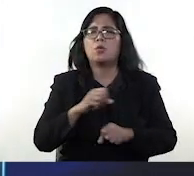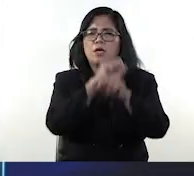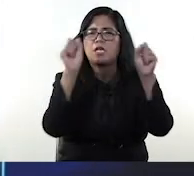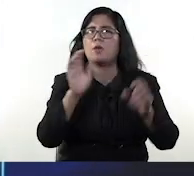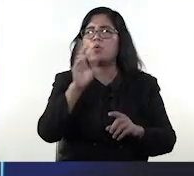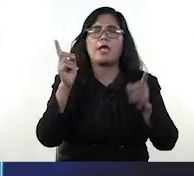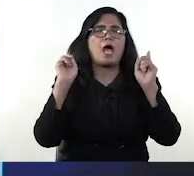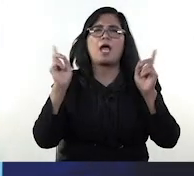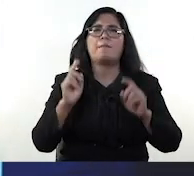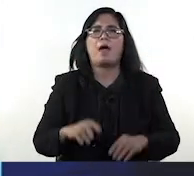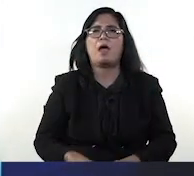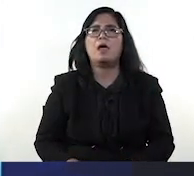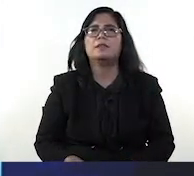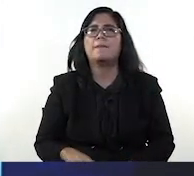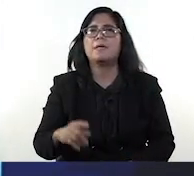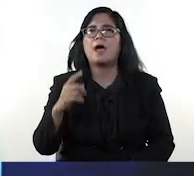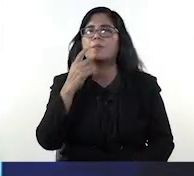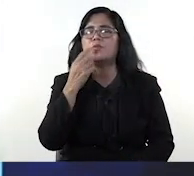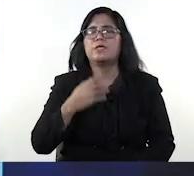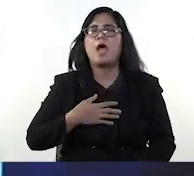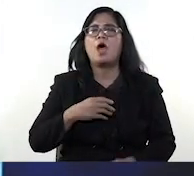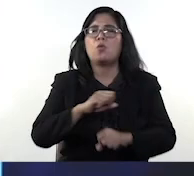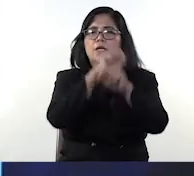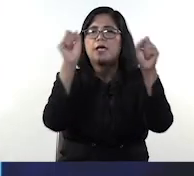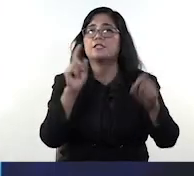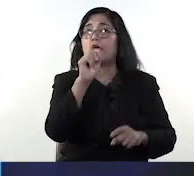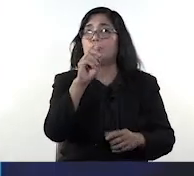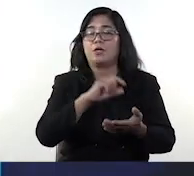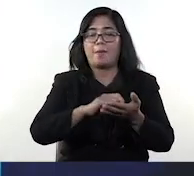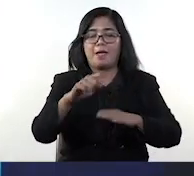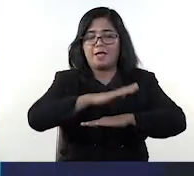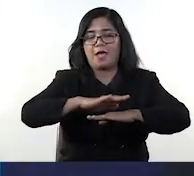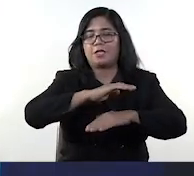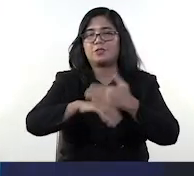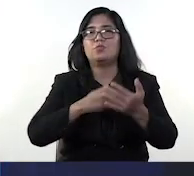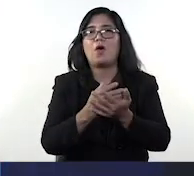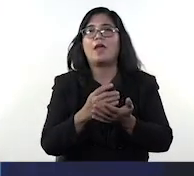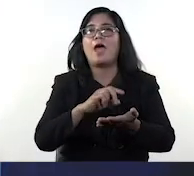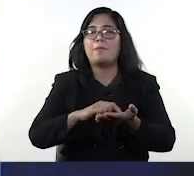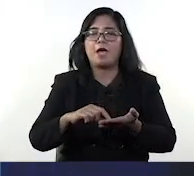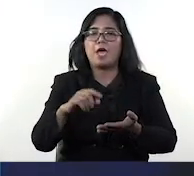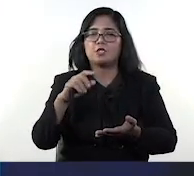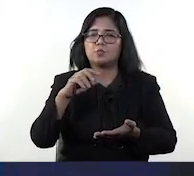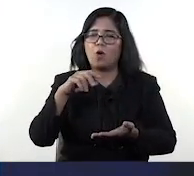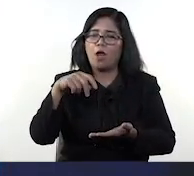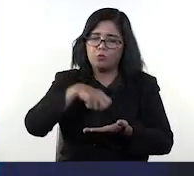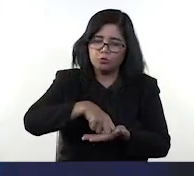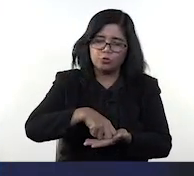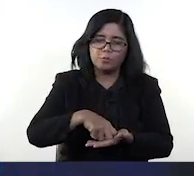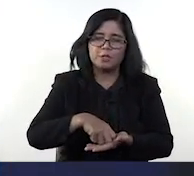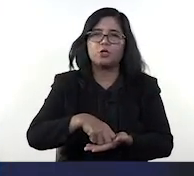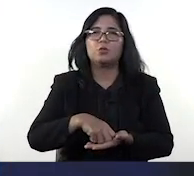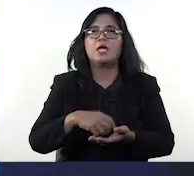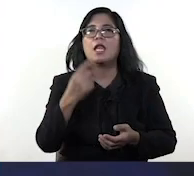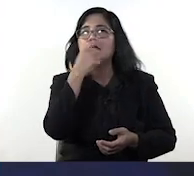agama lain Hai tapi yang punya kuasa 16 Adel segala nama yang olehnya setiap lutut akan bertelur